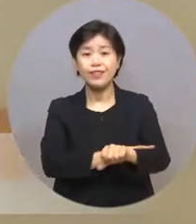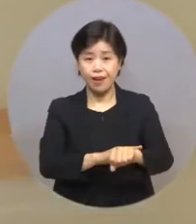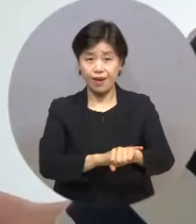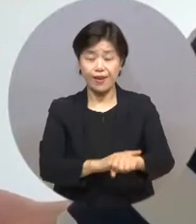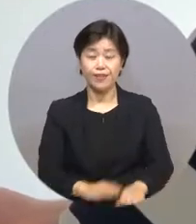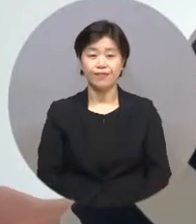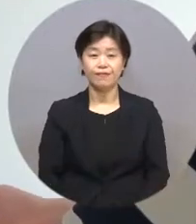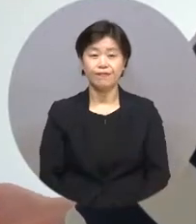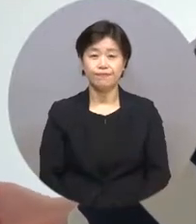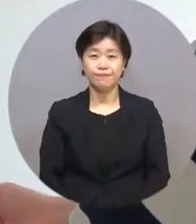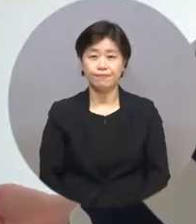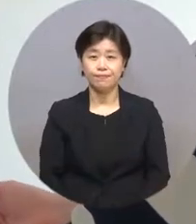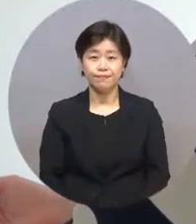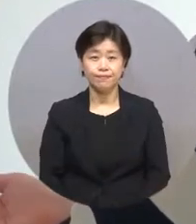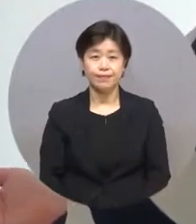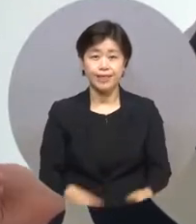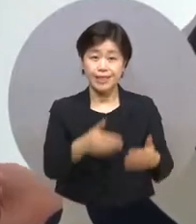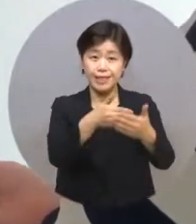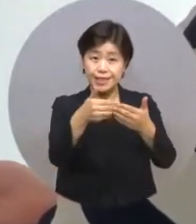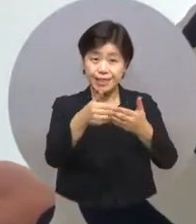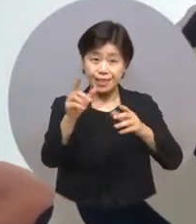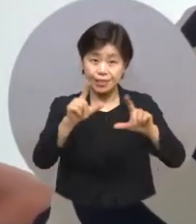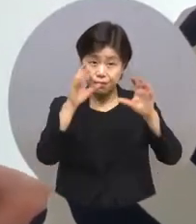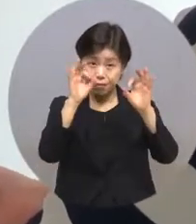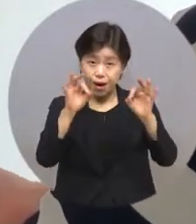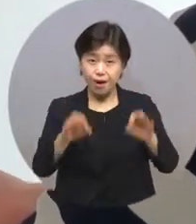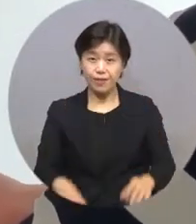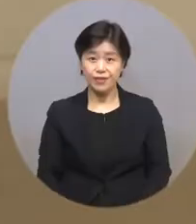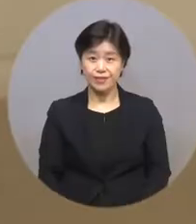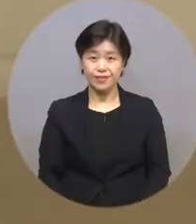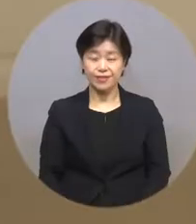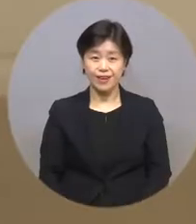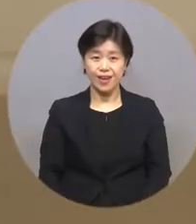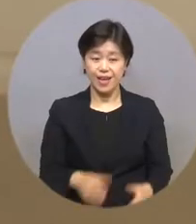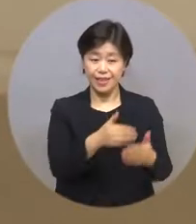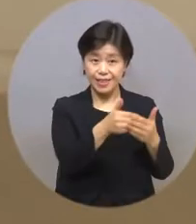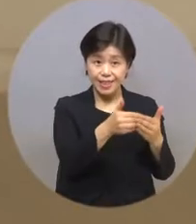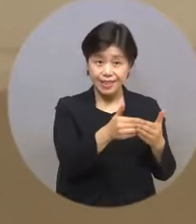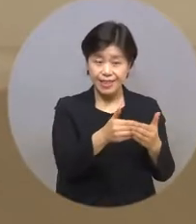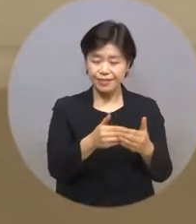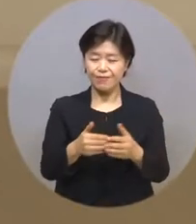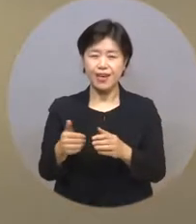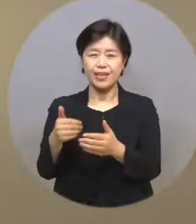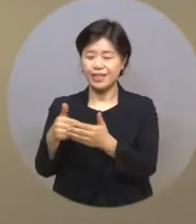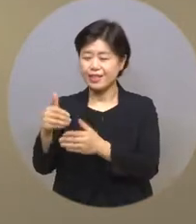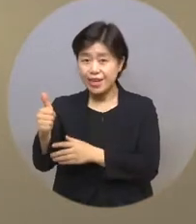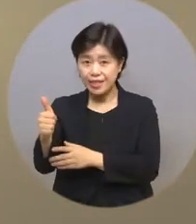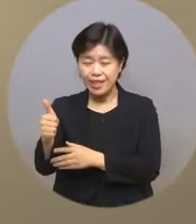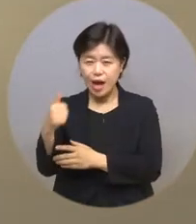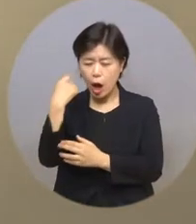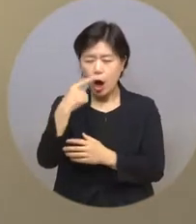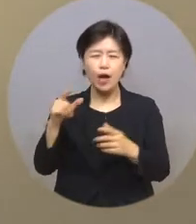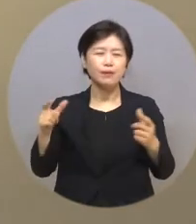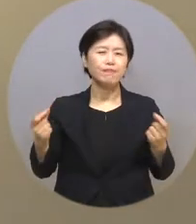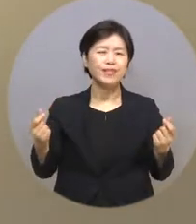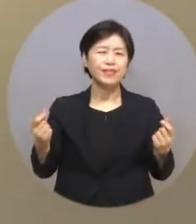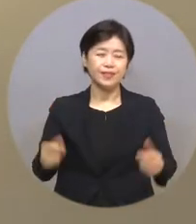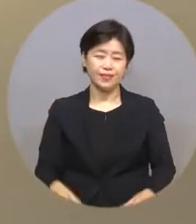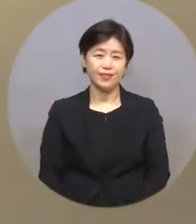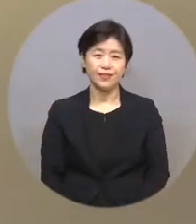특징을 갖고 있어요 작품들은 작가의 천진난만한 모습과 너무나 닮아 있습니다 작가의